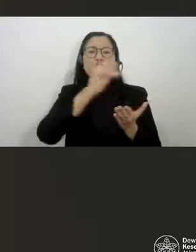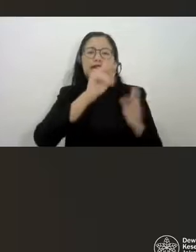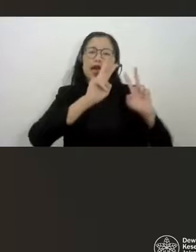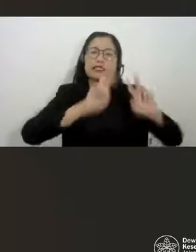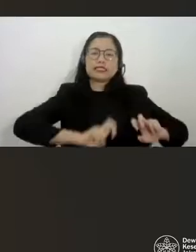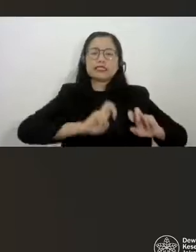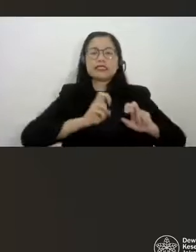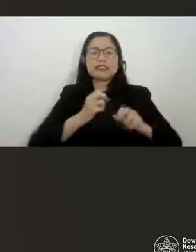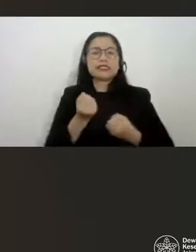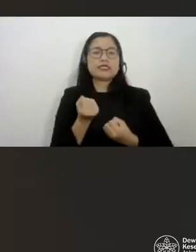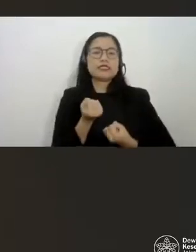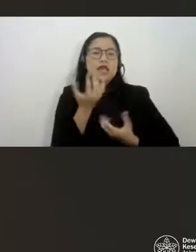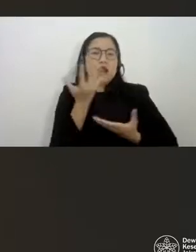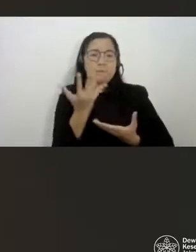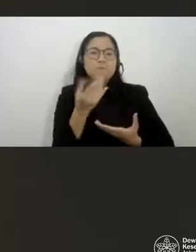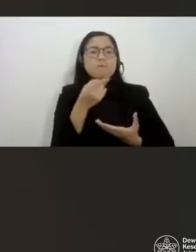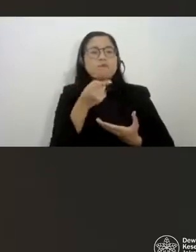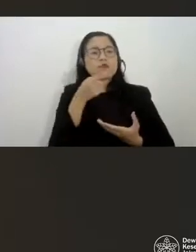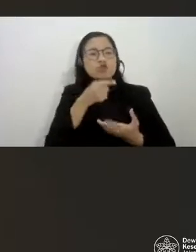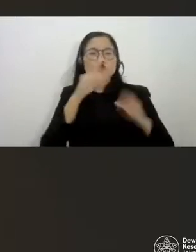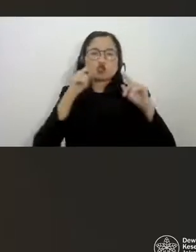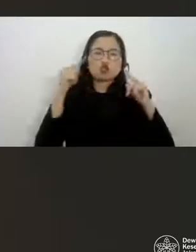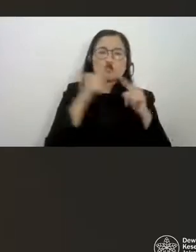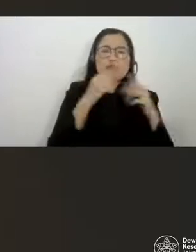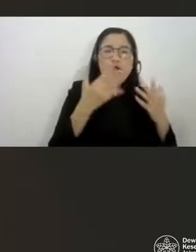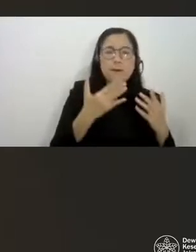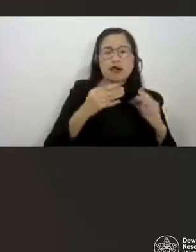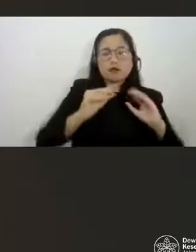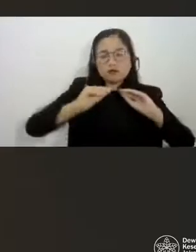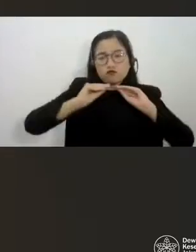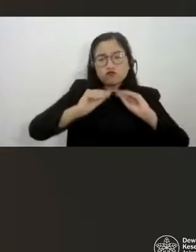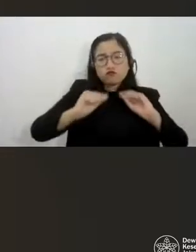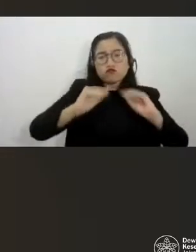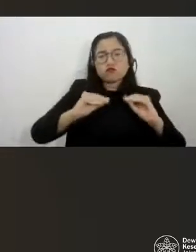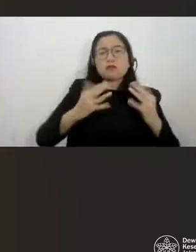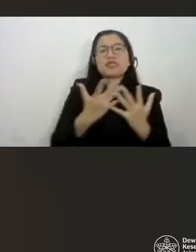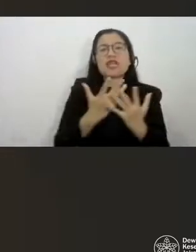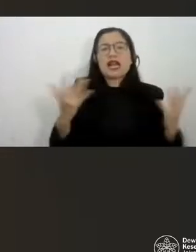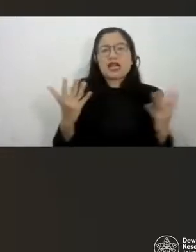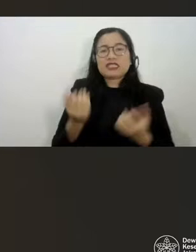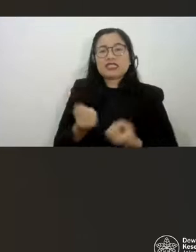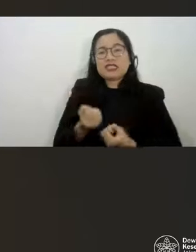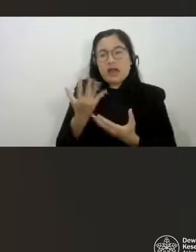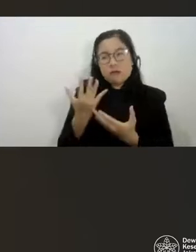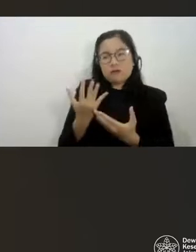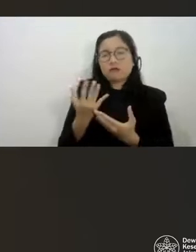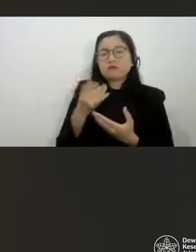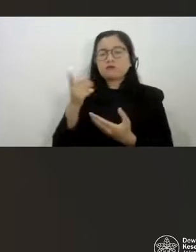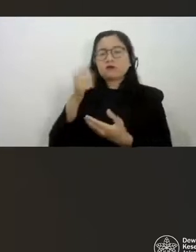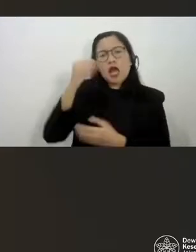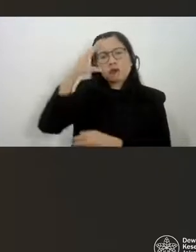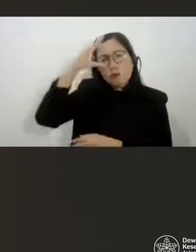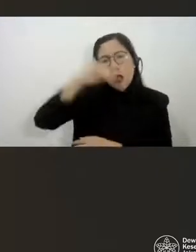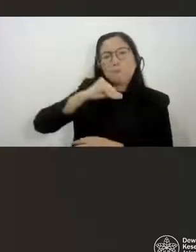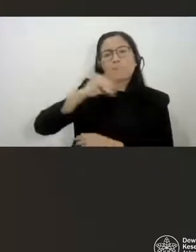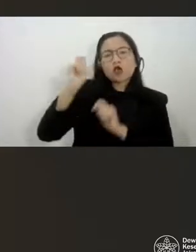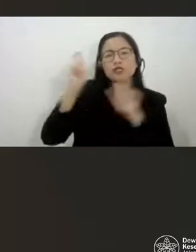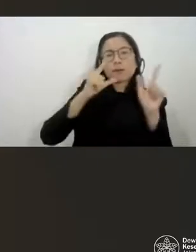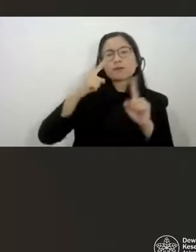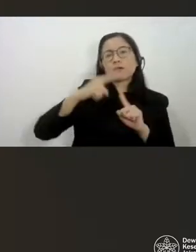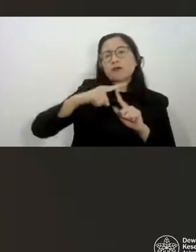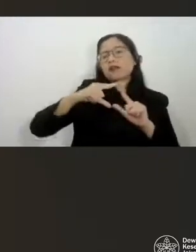of Islamic Studies dengan tujuan mengedukasi umat Islam agar menghayati konsep Tauhid sebagai inti ajaran